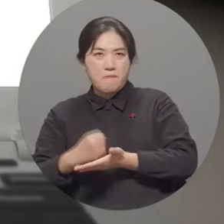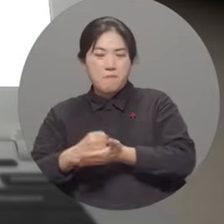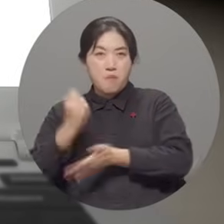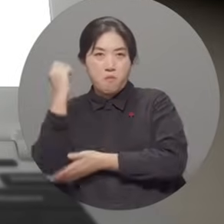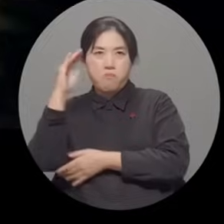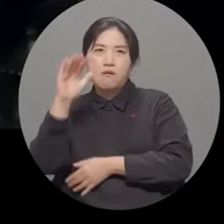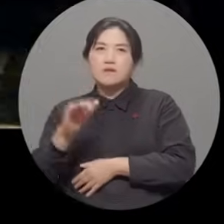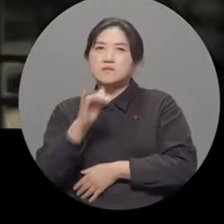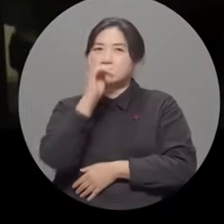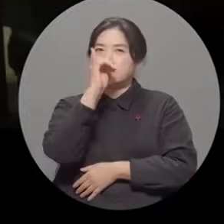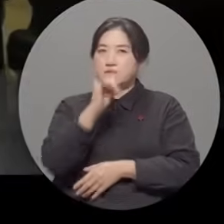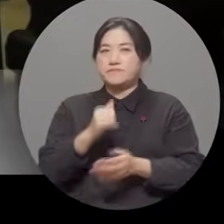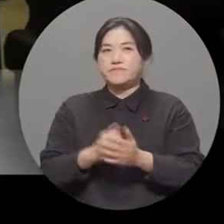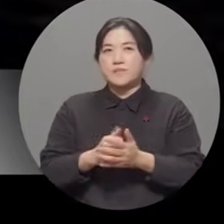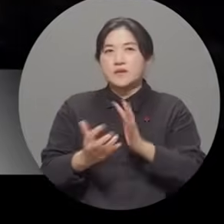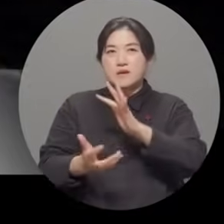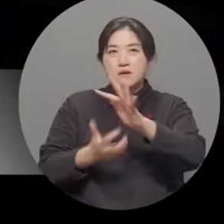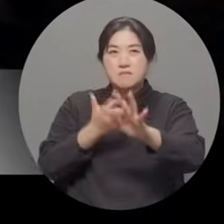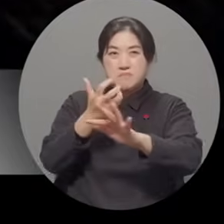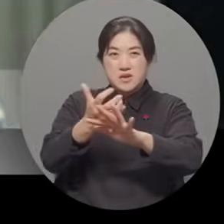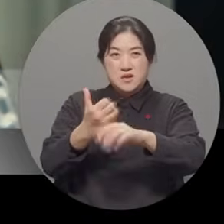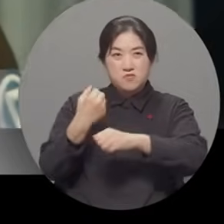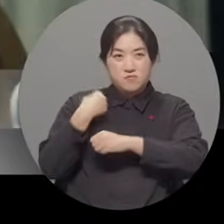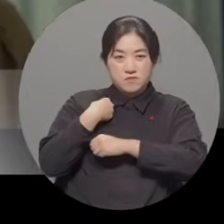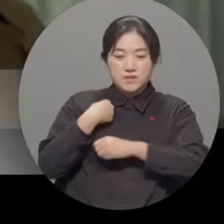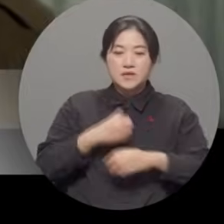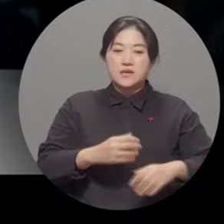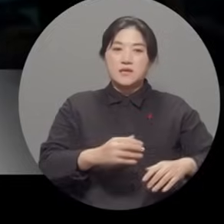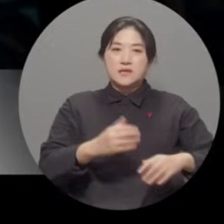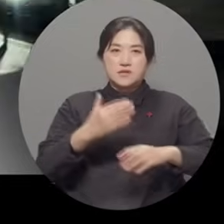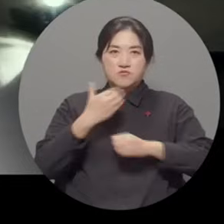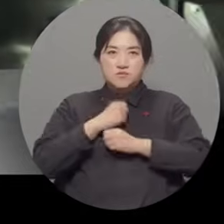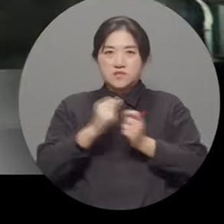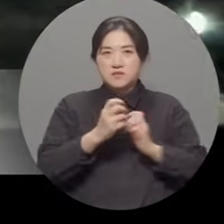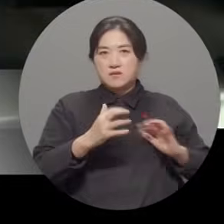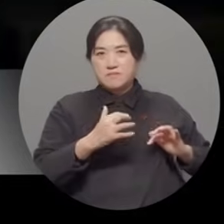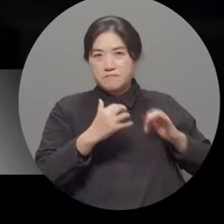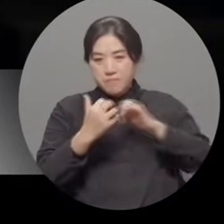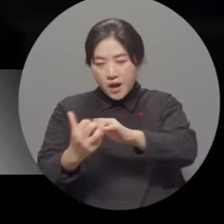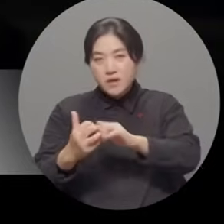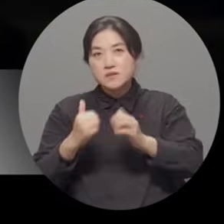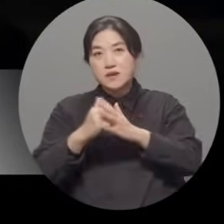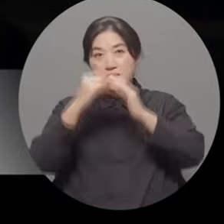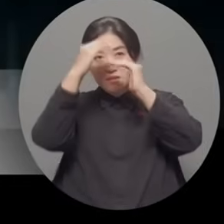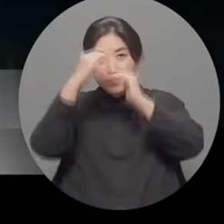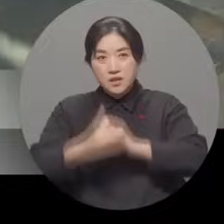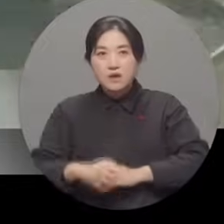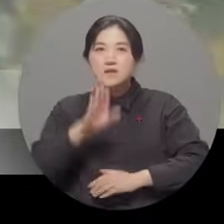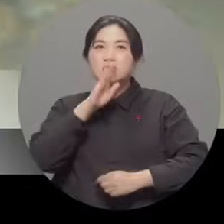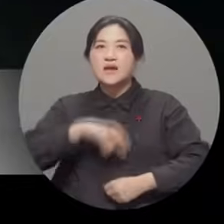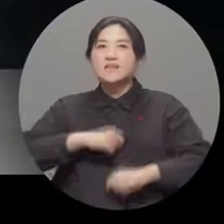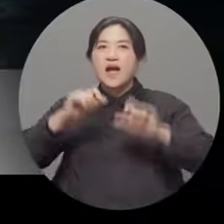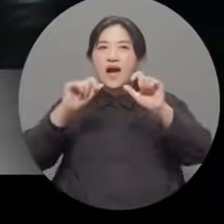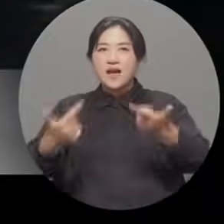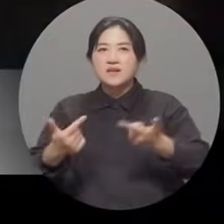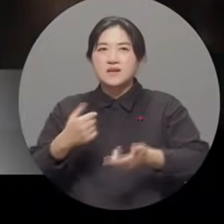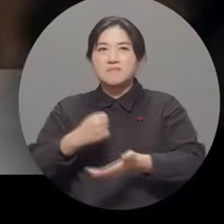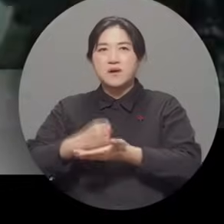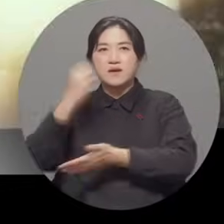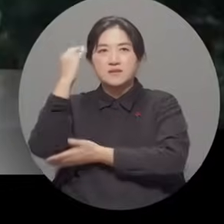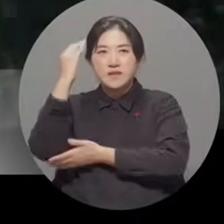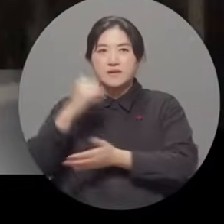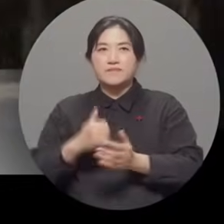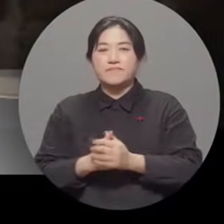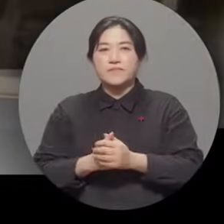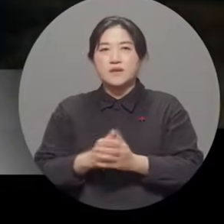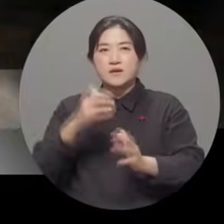실렸습니다. 반란 세력에 대항해 군인들이 직접 출동했다는 세부적인 묘사가 사실과 다르다는 겁니다.